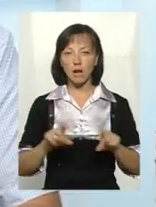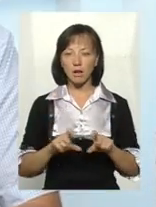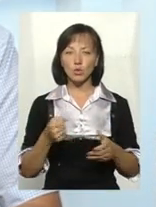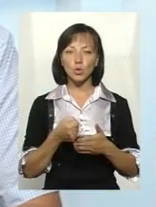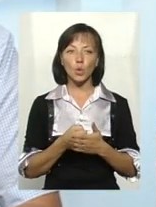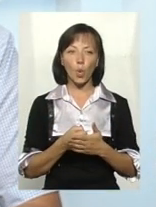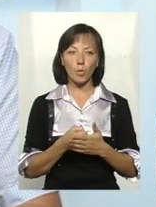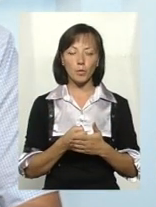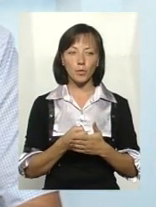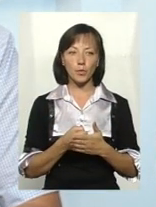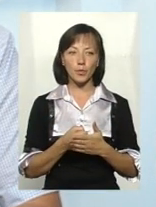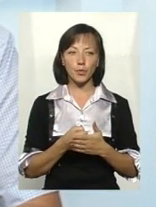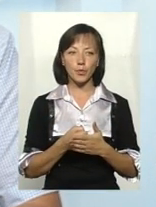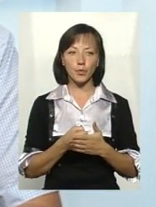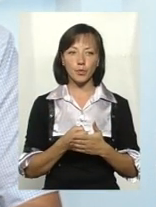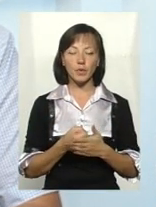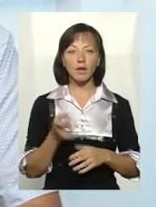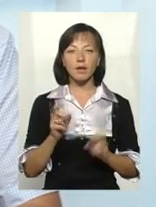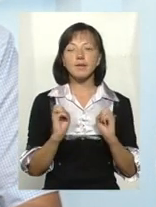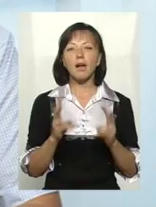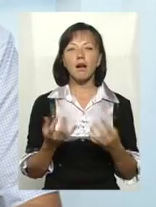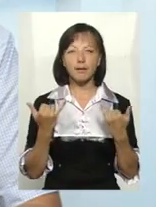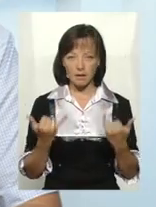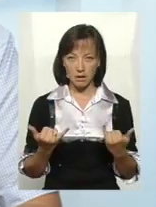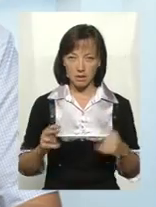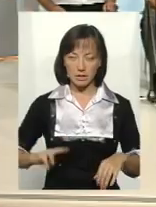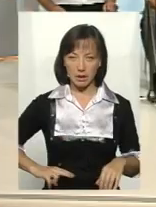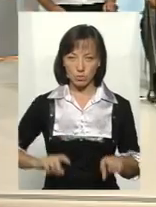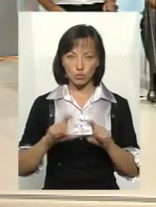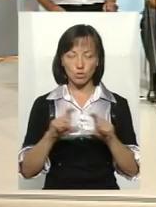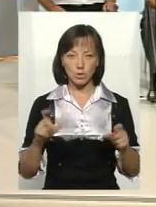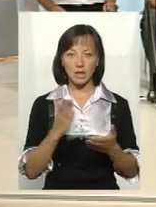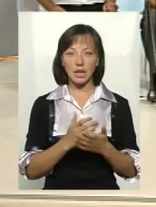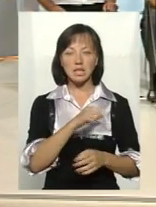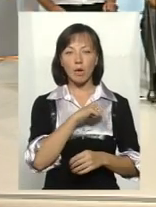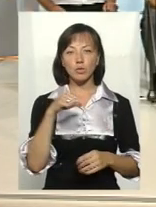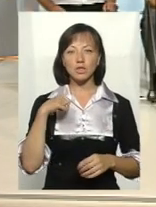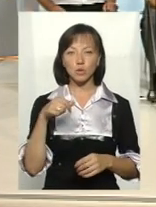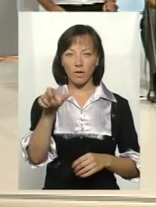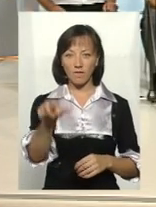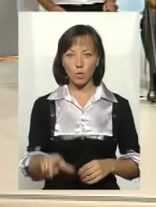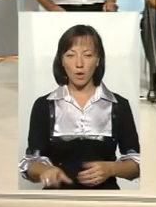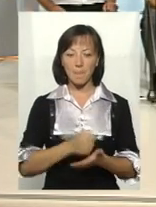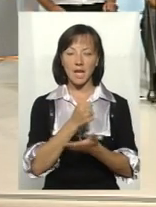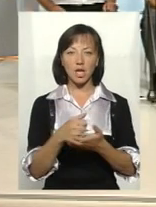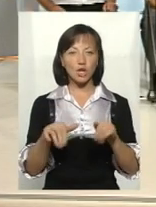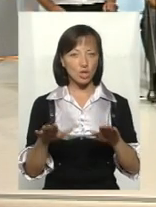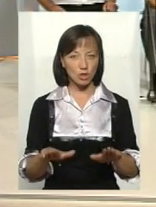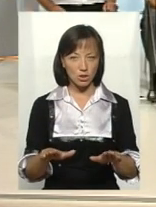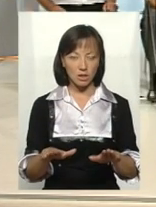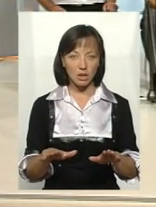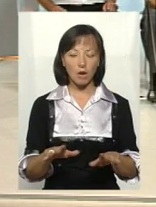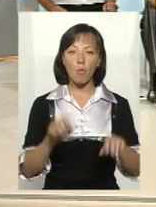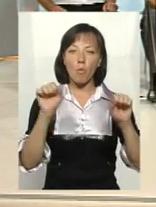до того, наскільки нині директор школи є самостійною фігурою у прийнятті рішень, для того